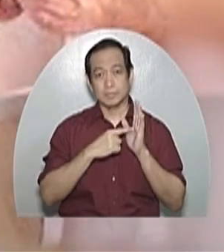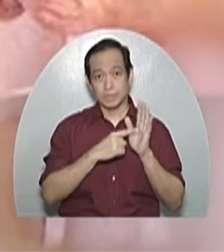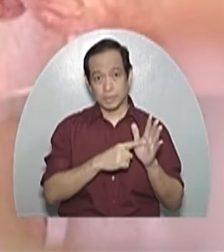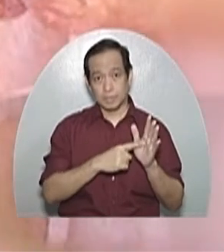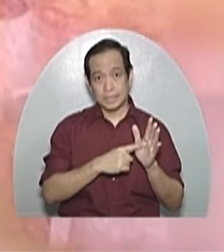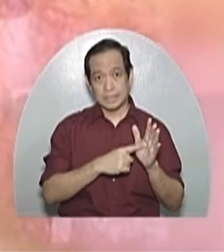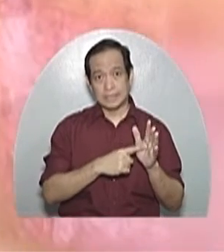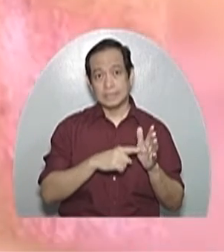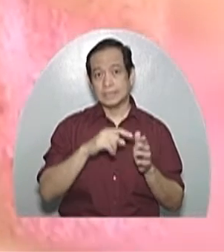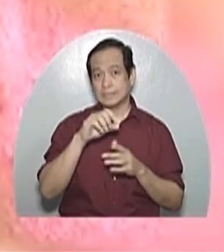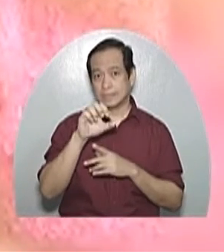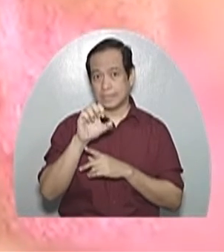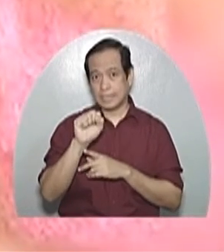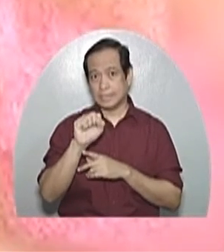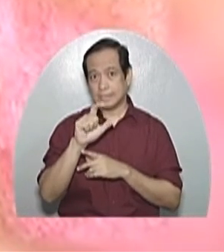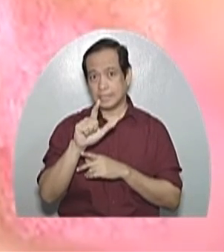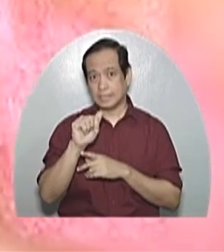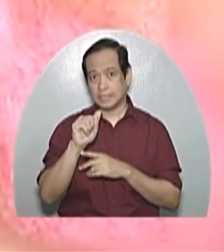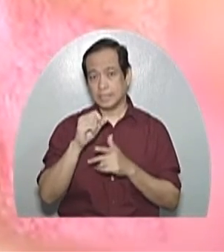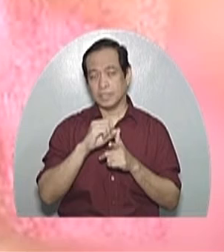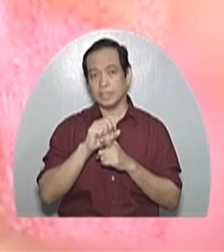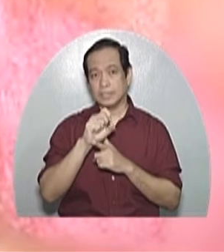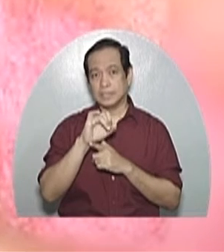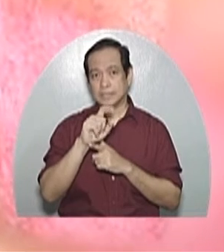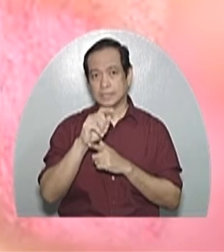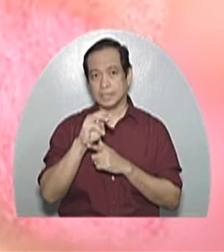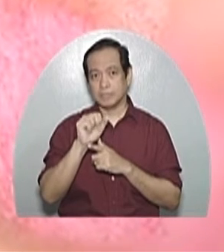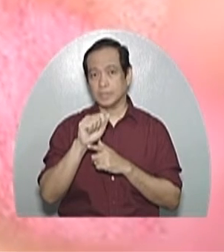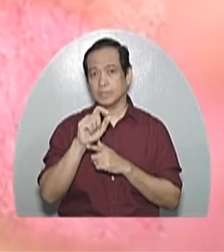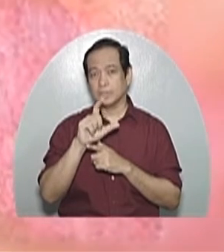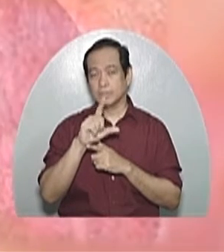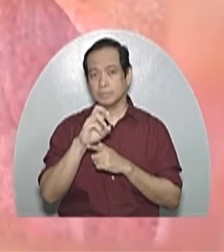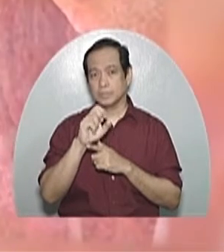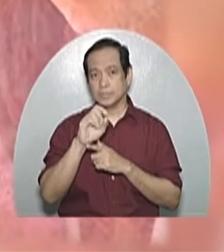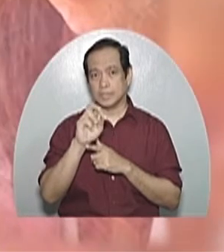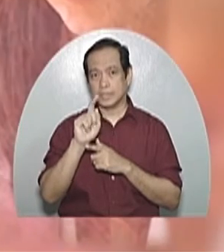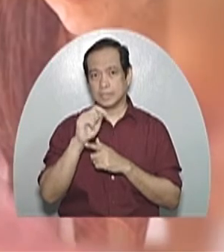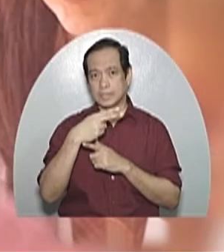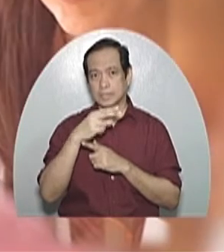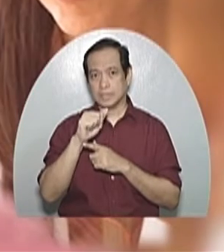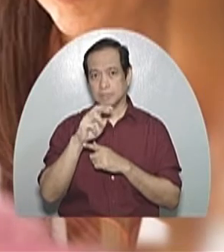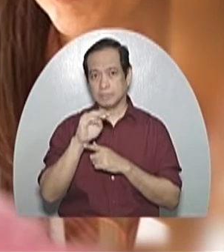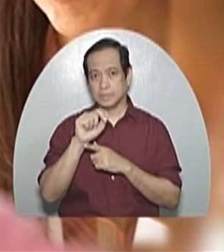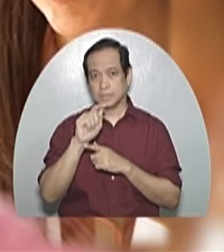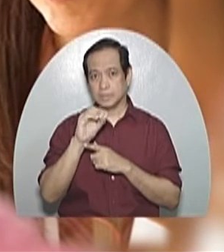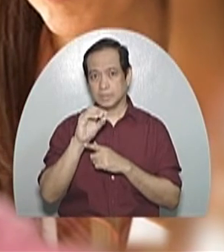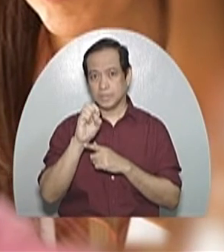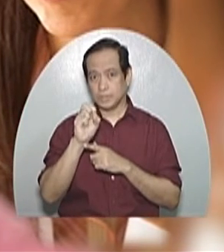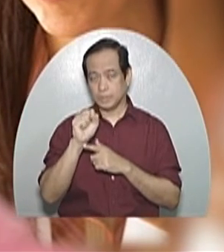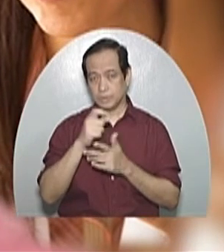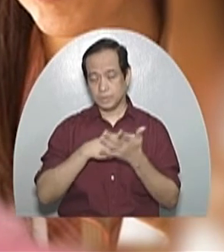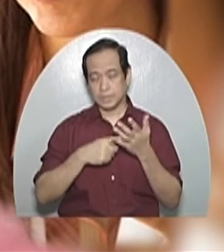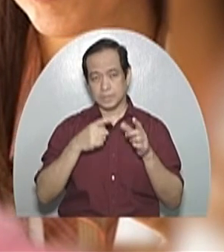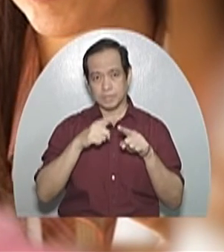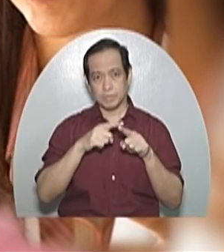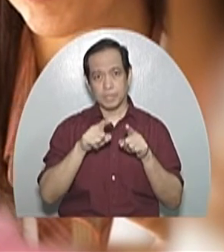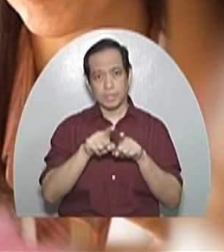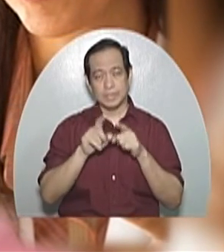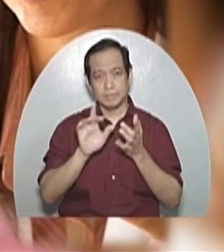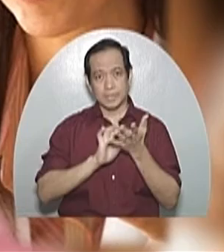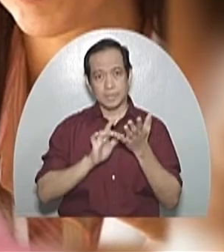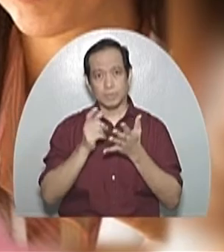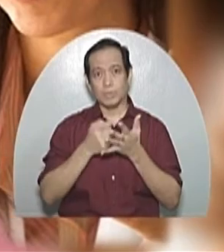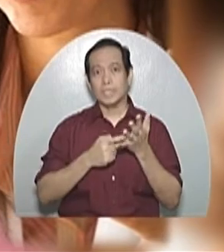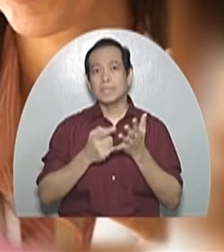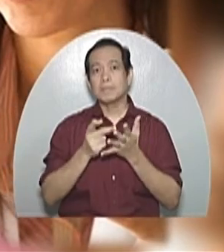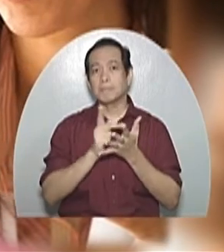ng SLE o Systemic Lupus Erythematosus. Nakadepende rin ito sa gamutan kung